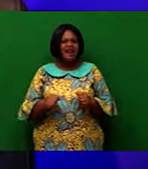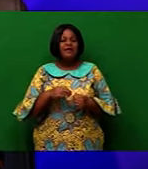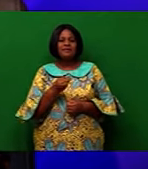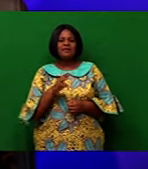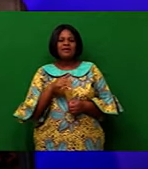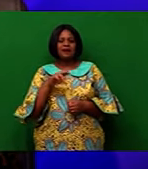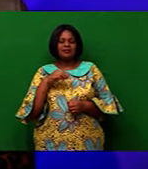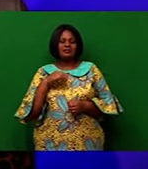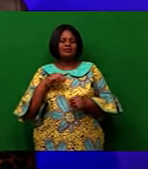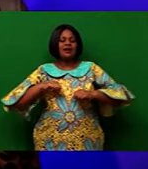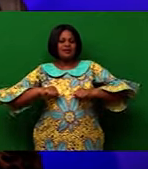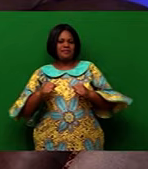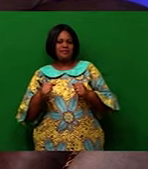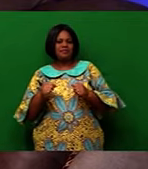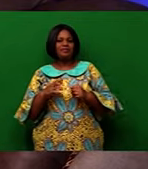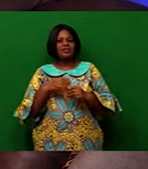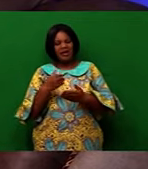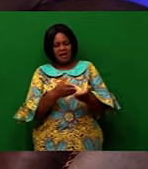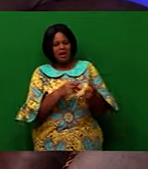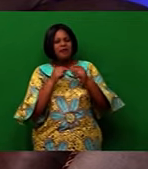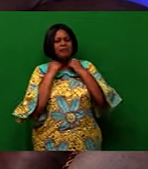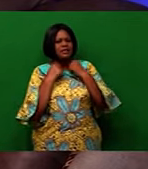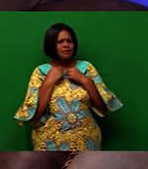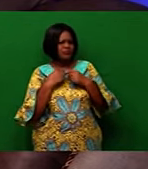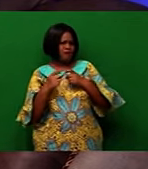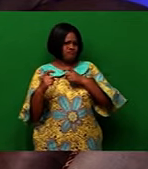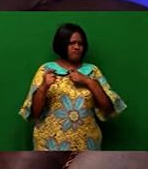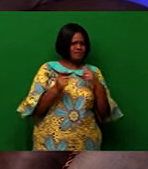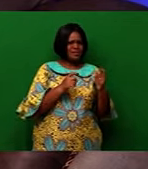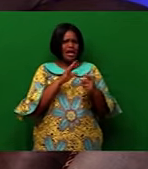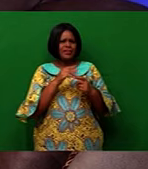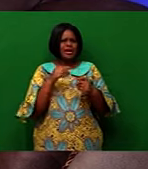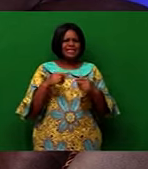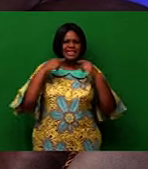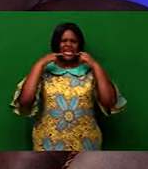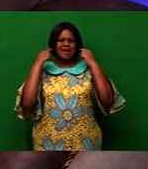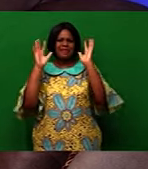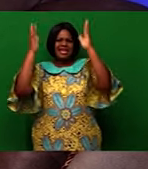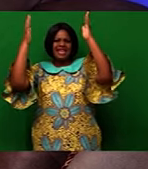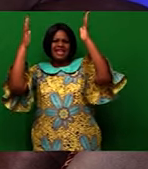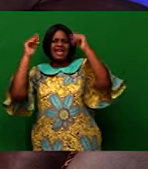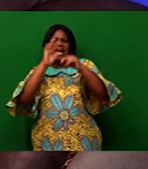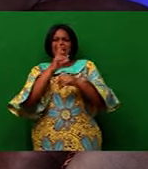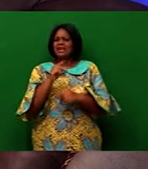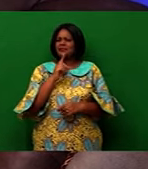kuna pasa ndaona apa paita kakudhonzana vamwe vafara vakauchira vamwe vakati